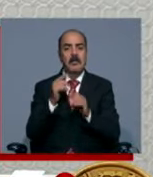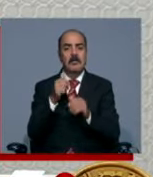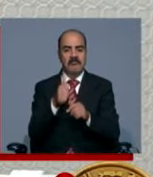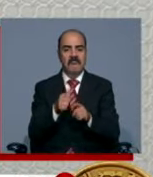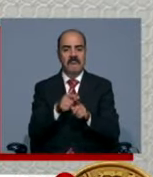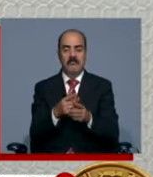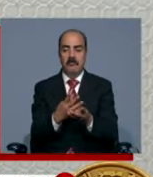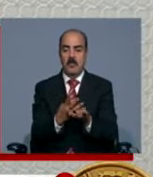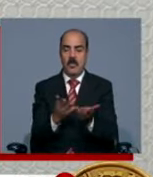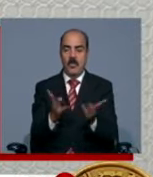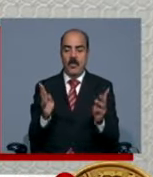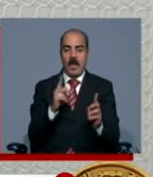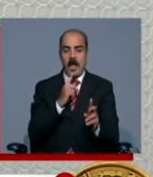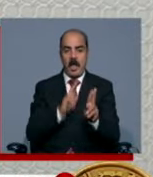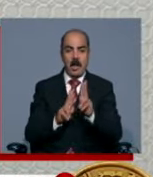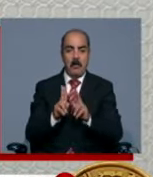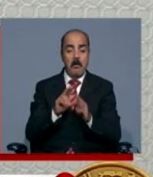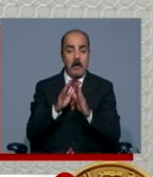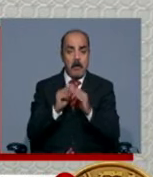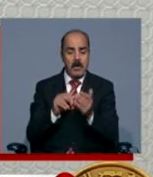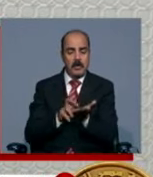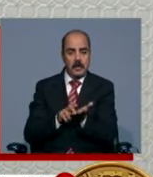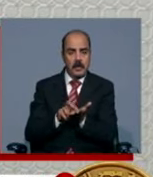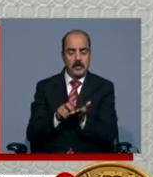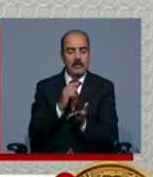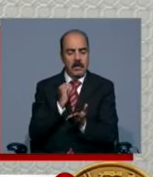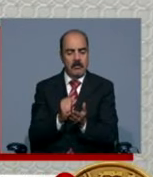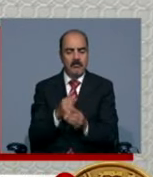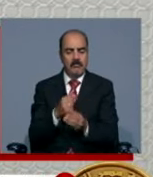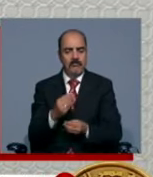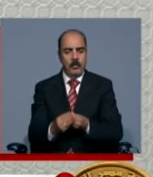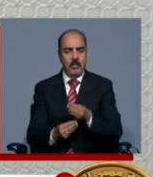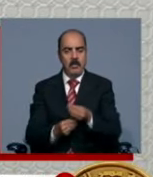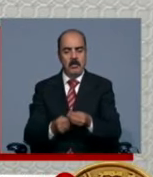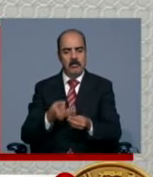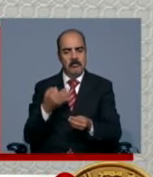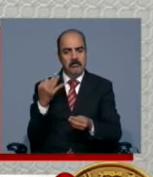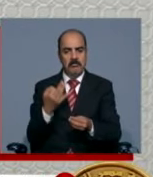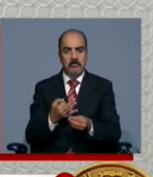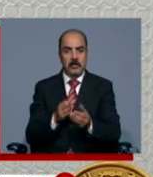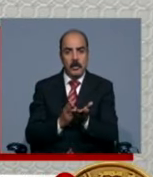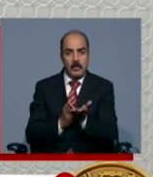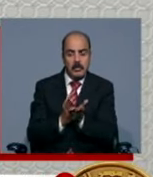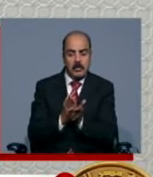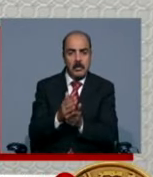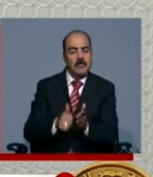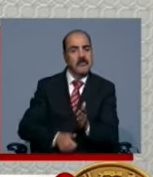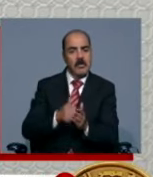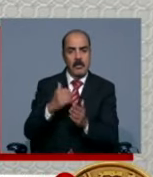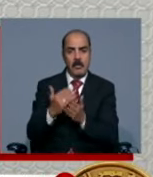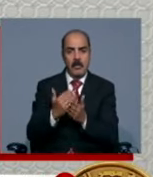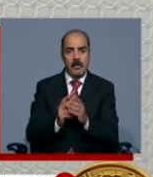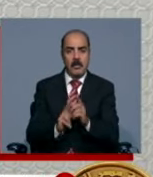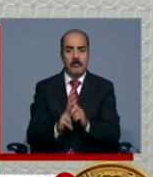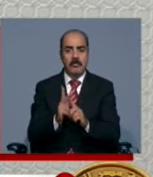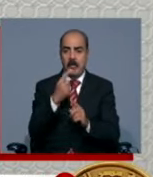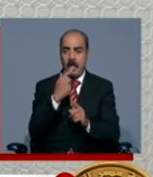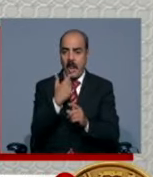الكريم، تسير مصر بخطى واثقة على طريق الإصلاح الاقتصادي والتنمية